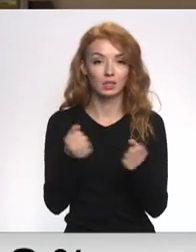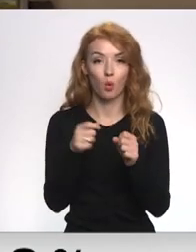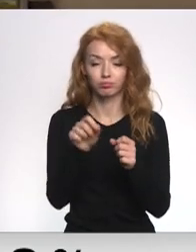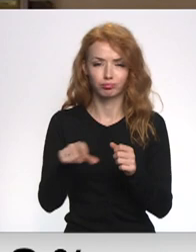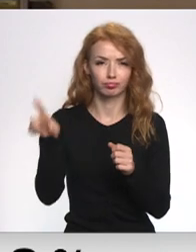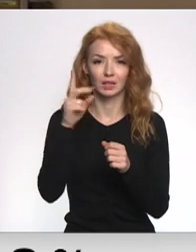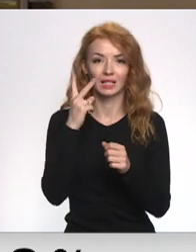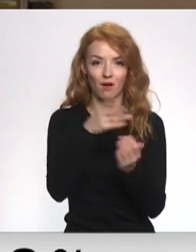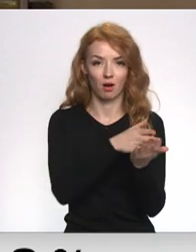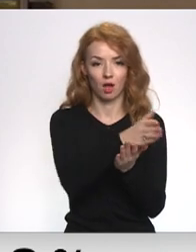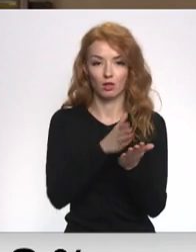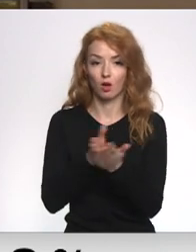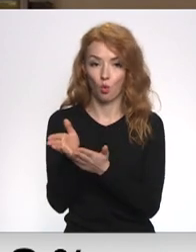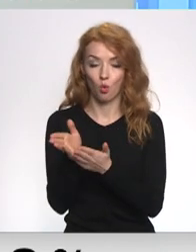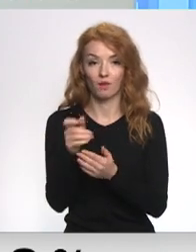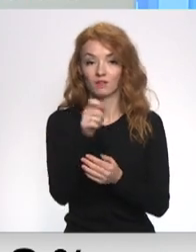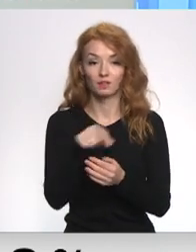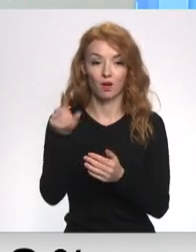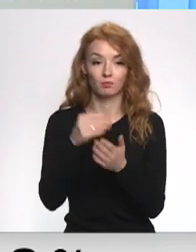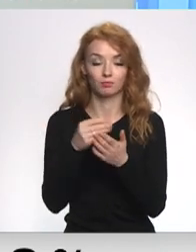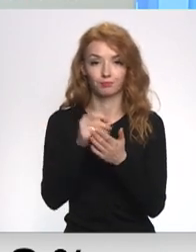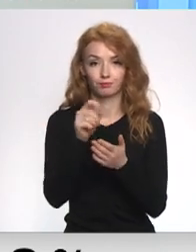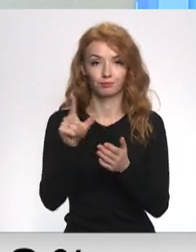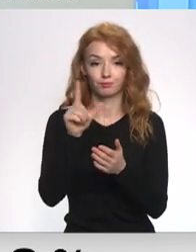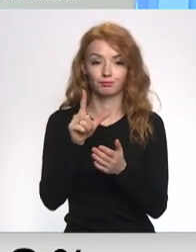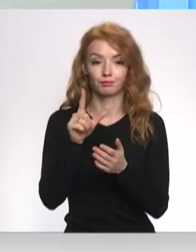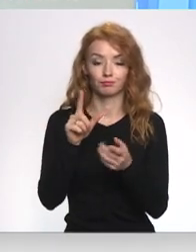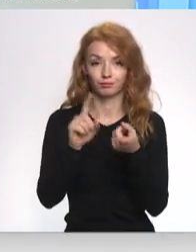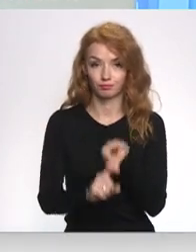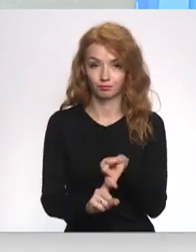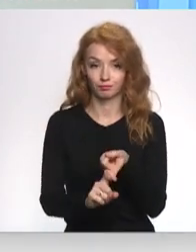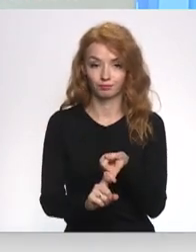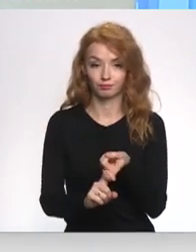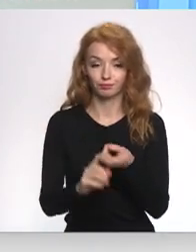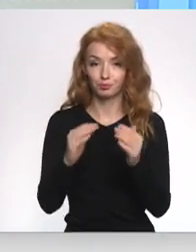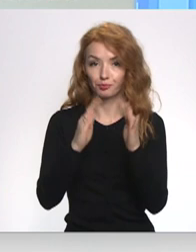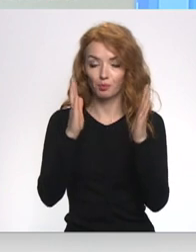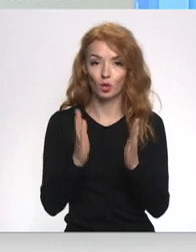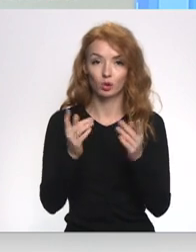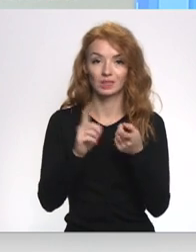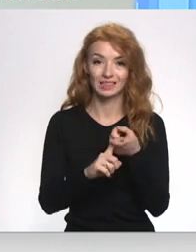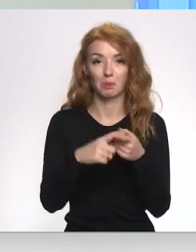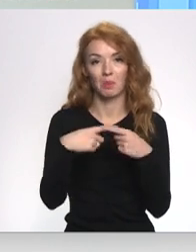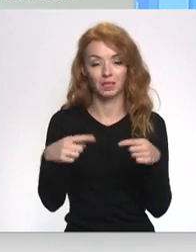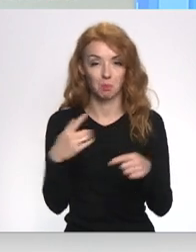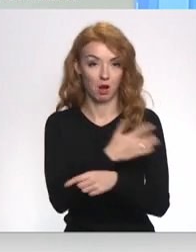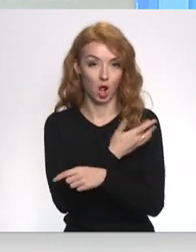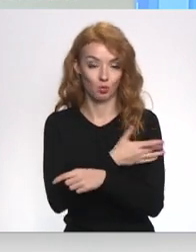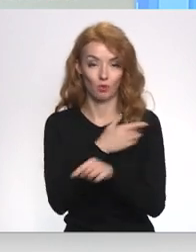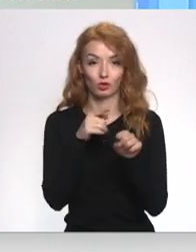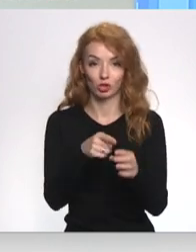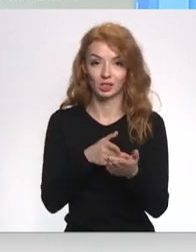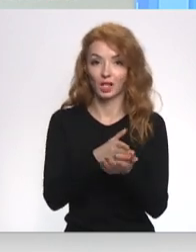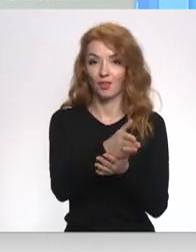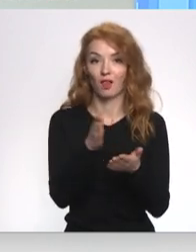divās kategorijās. Visvairāk ir kāpusi patēriņa izdevumu sadaļa, kas saucās ar mājokli saistīts preces un pakalpojumu. Šīs